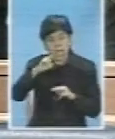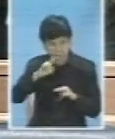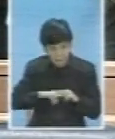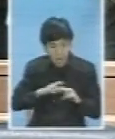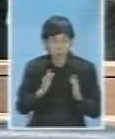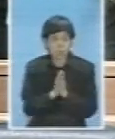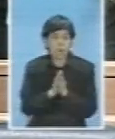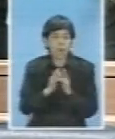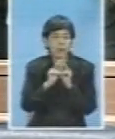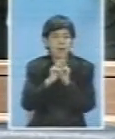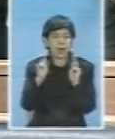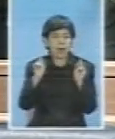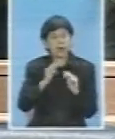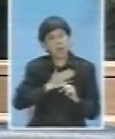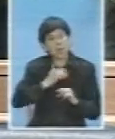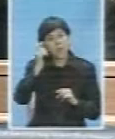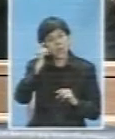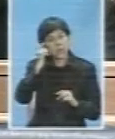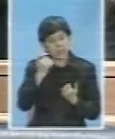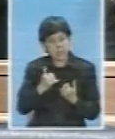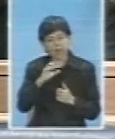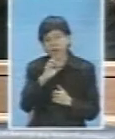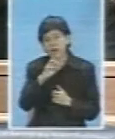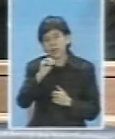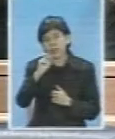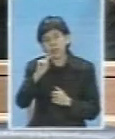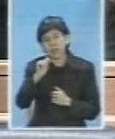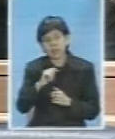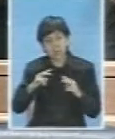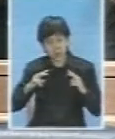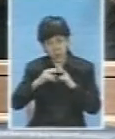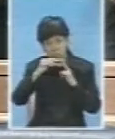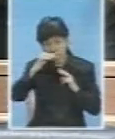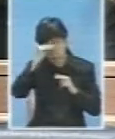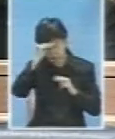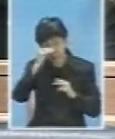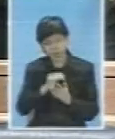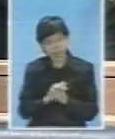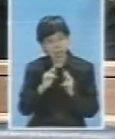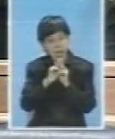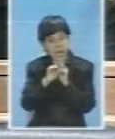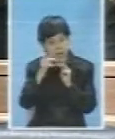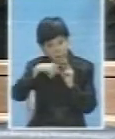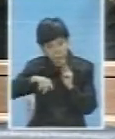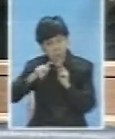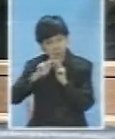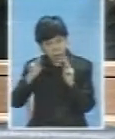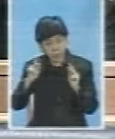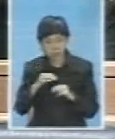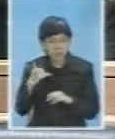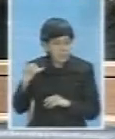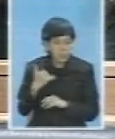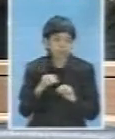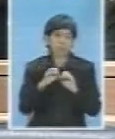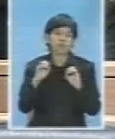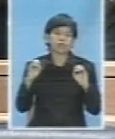กรรมการด้วยผมทราบว่าในช่วงหลังรัฐมนตรีว่าการกระทรวงศึกษาธิการที่มาเป็นกรรมการก็ไม่ได้เข้าม